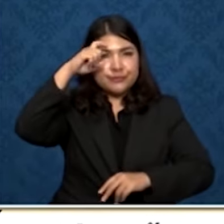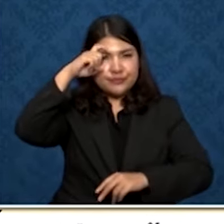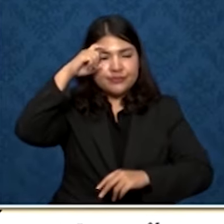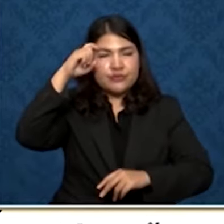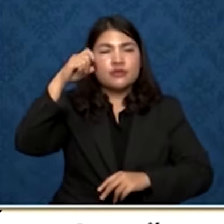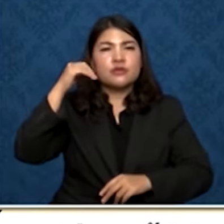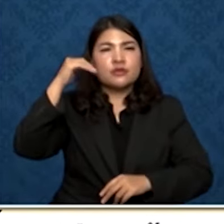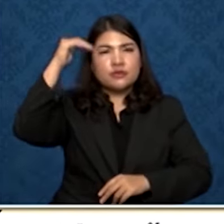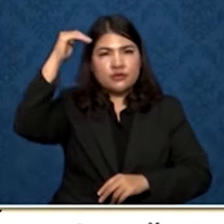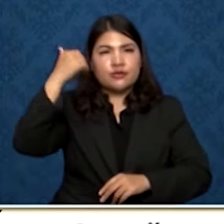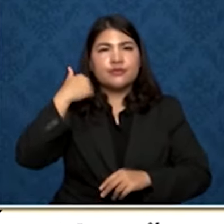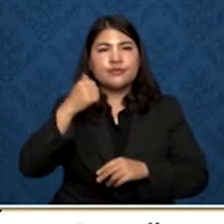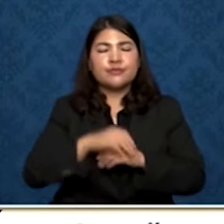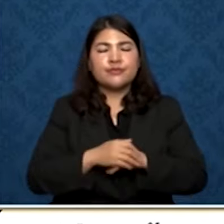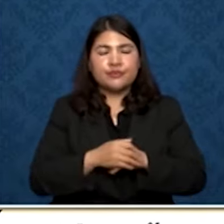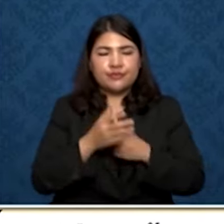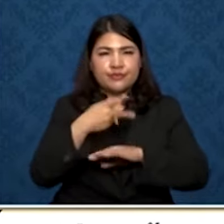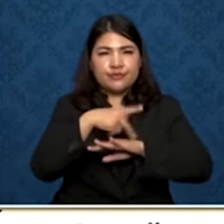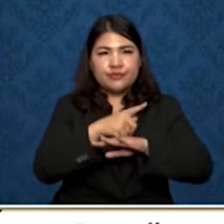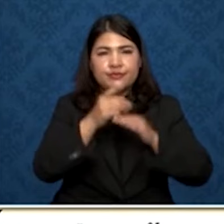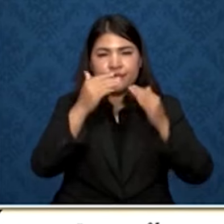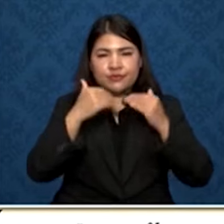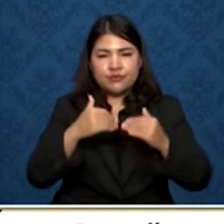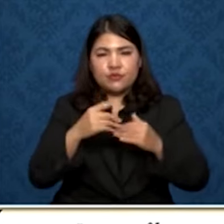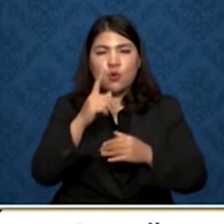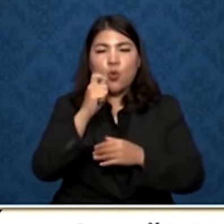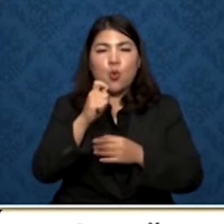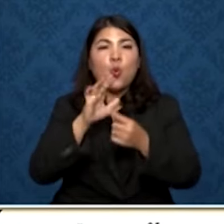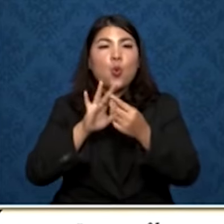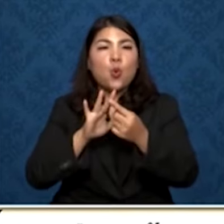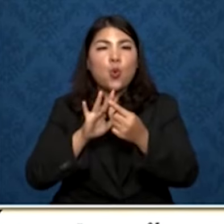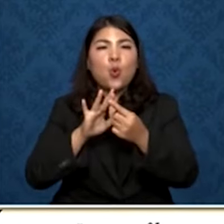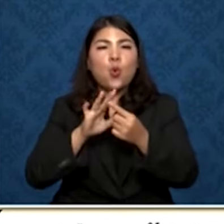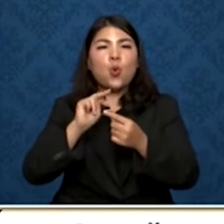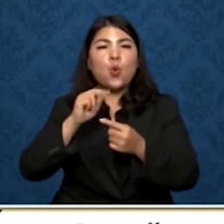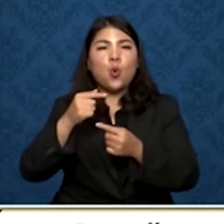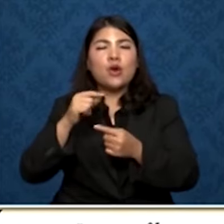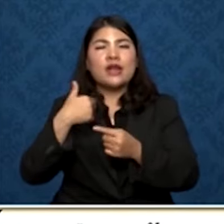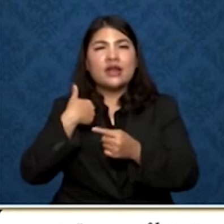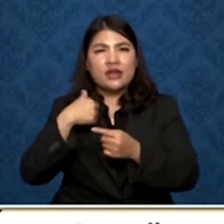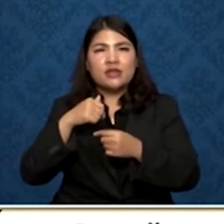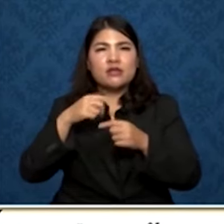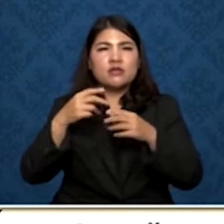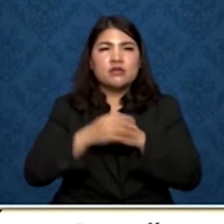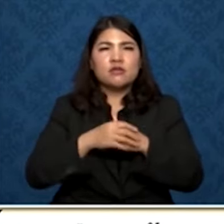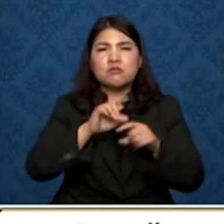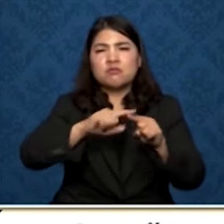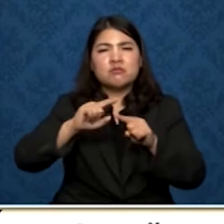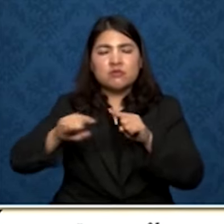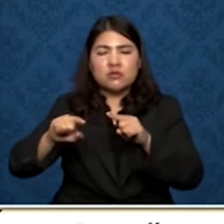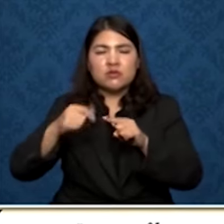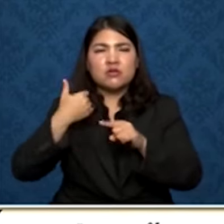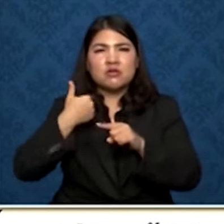ประทาน ท่านเราประทานเป็นคุณุงองคแพรทองทาชิวัสดรมถงรฐบติหลายๆท่านครัที่